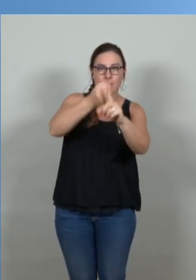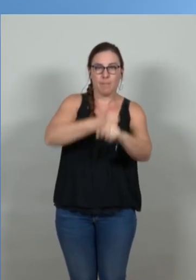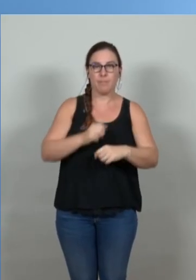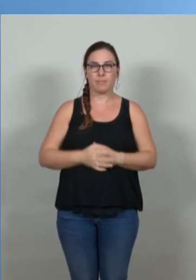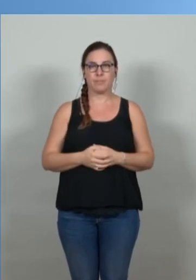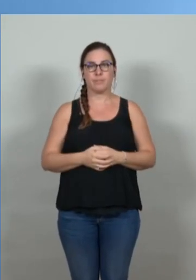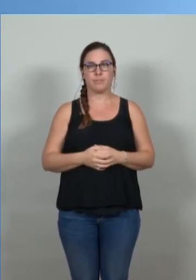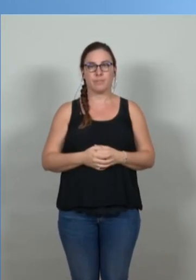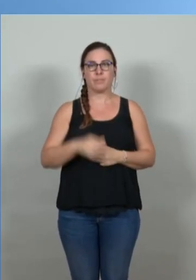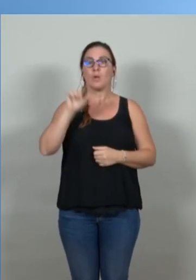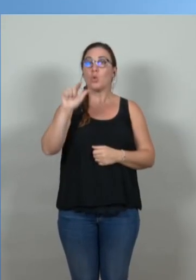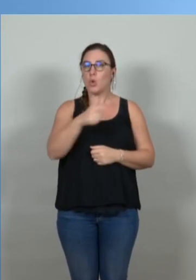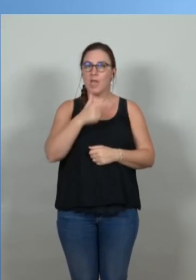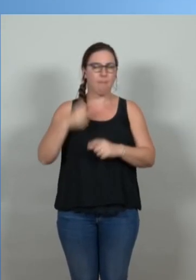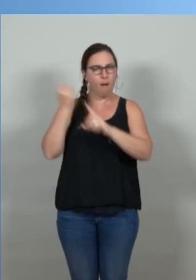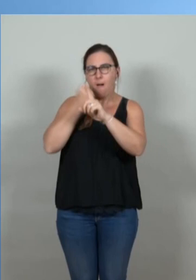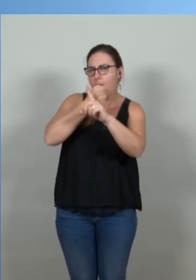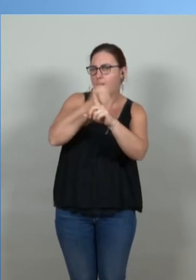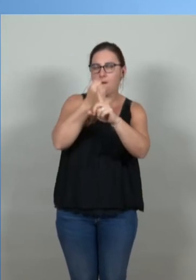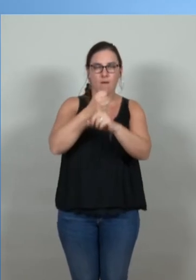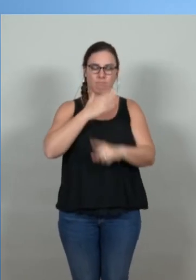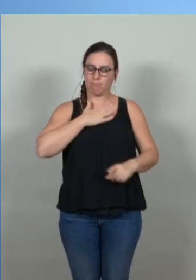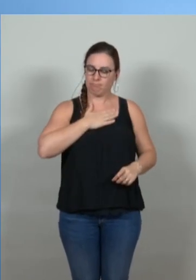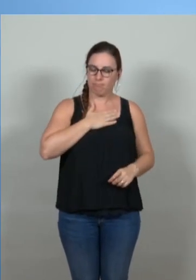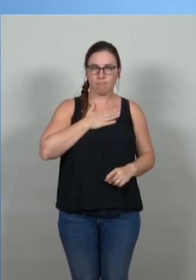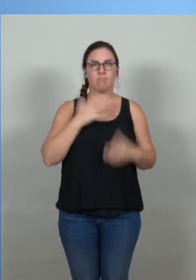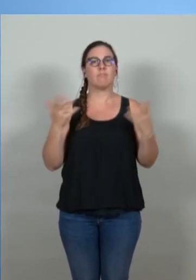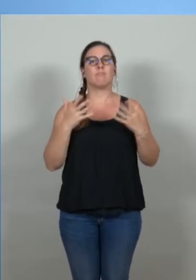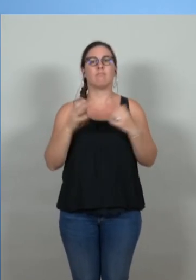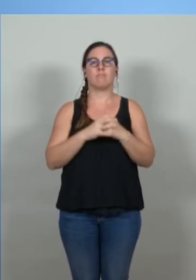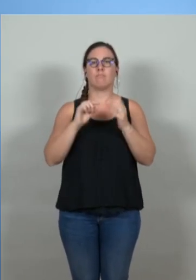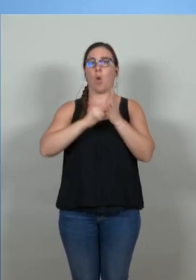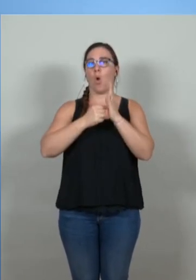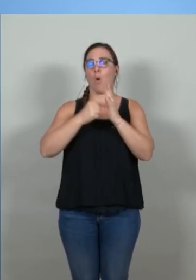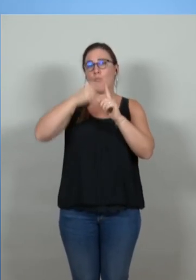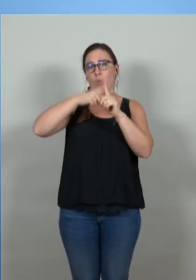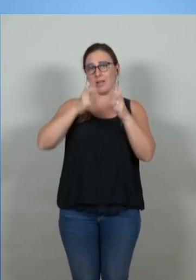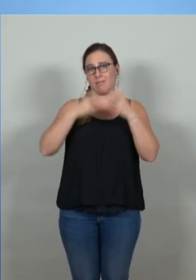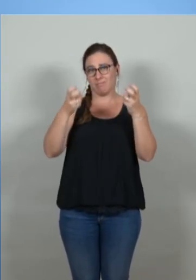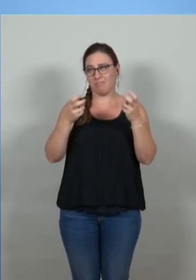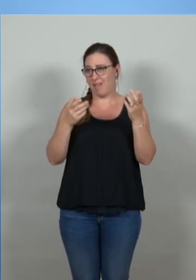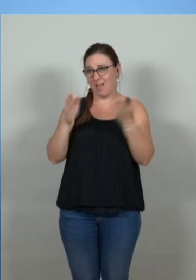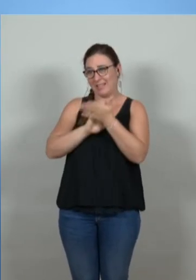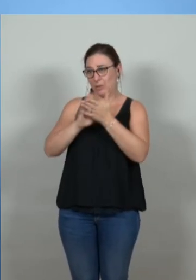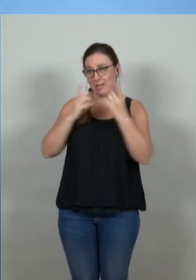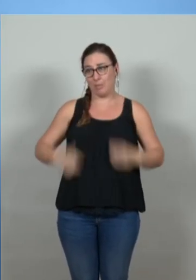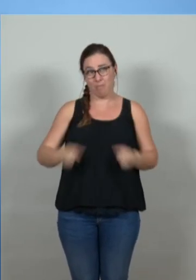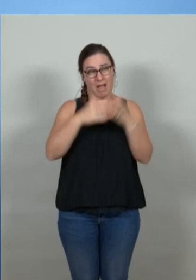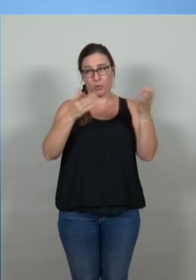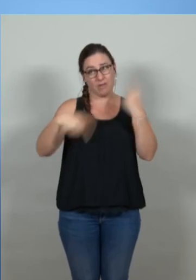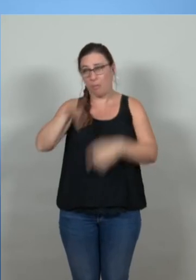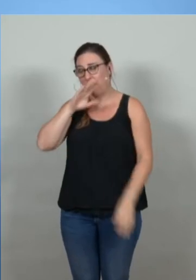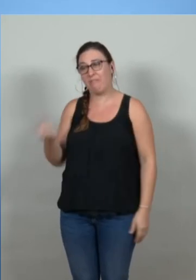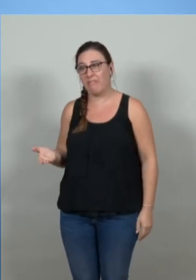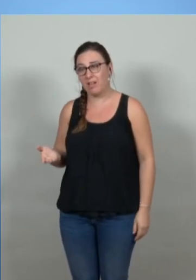deuxième cheval de bataille qui a été le mien en l'occurrence c'est l'augmentation du point d'indice donc vous tombez mal en fait en ciblant des députés de la majorité et